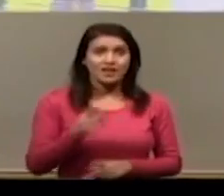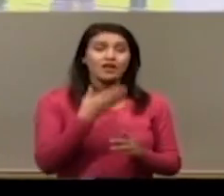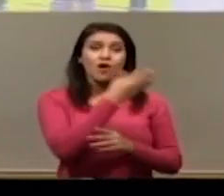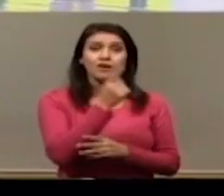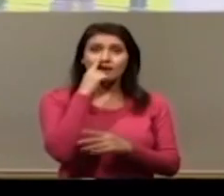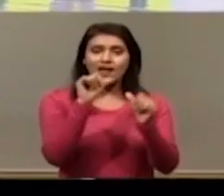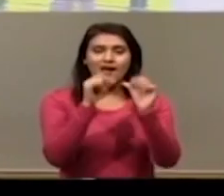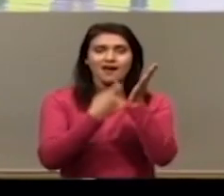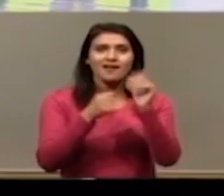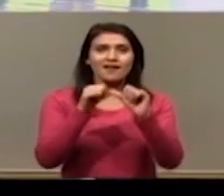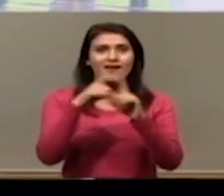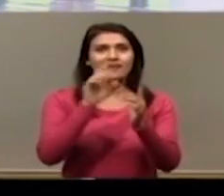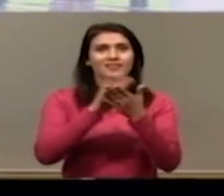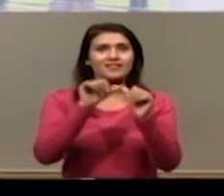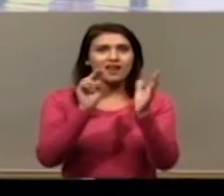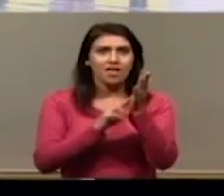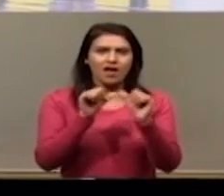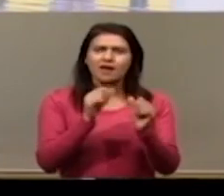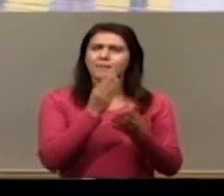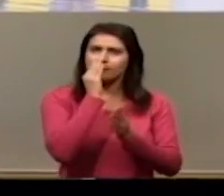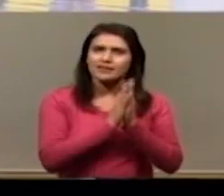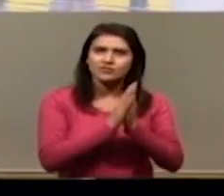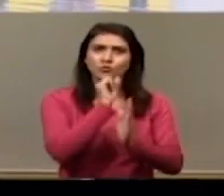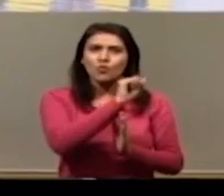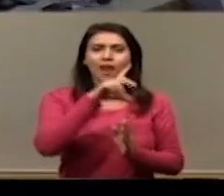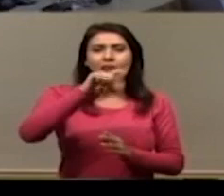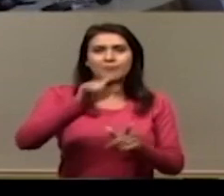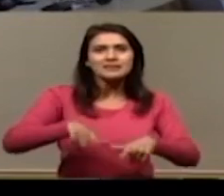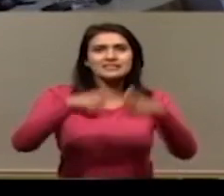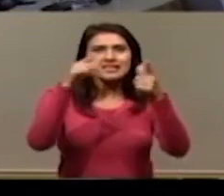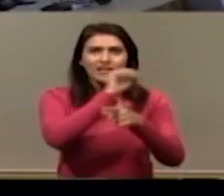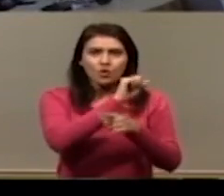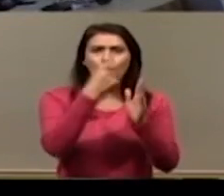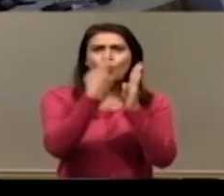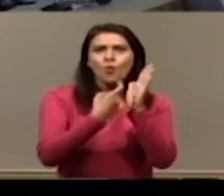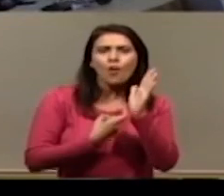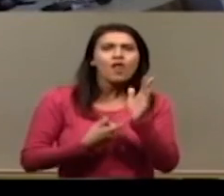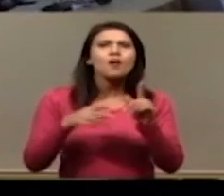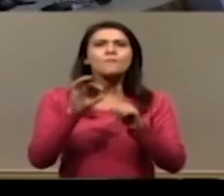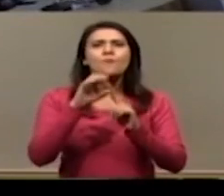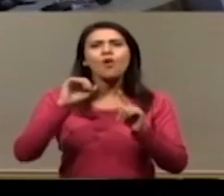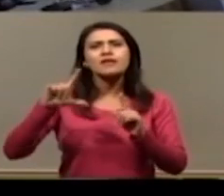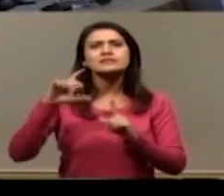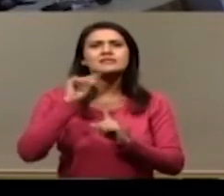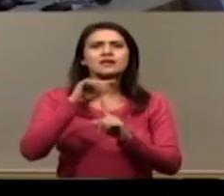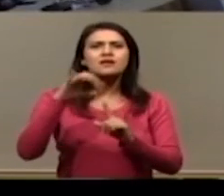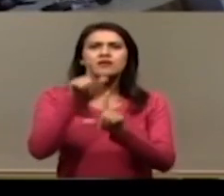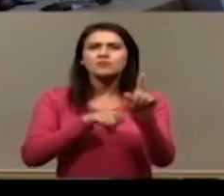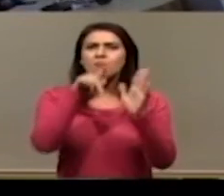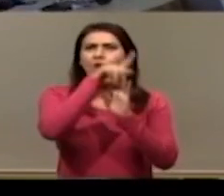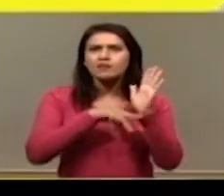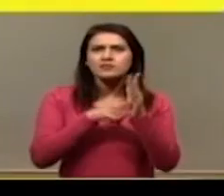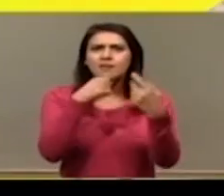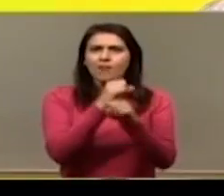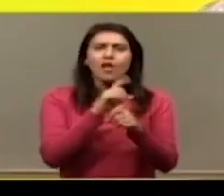मैम, ज़रा अपने होटल चेन्स के बारे में बताइए, किस तरह से जो आपकी हायरिंग पॉलिसीज़ हैं, हाउ डज इट वर्क, व्हाट इज़ द थॉट